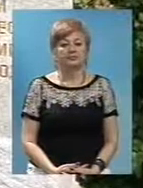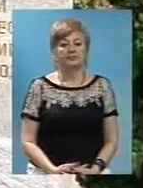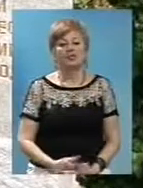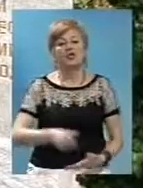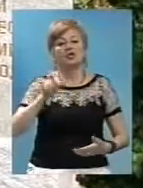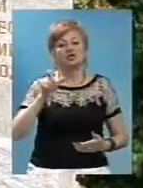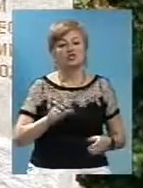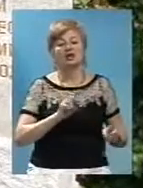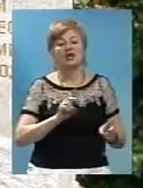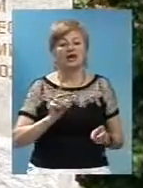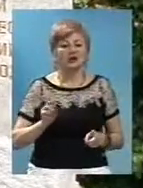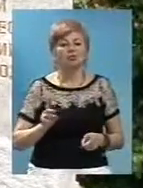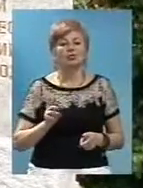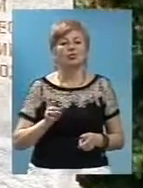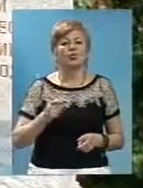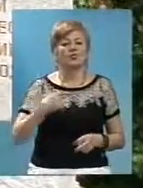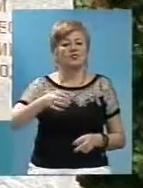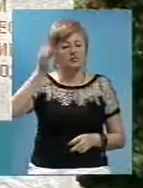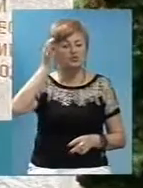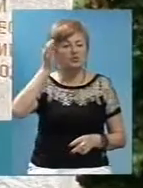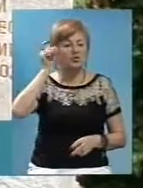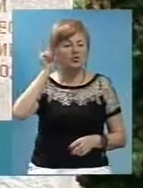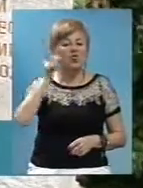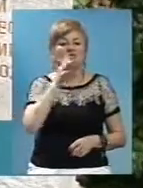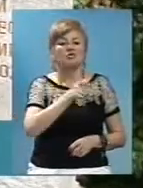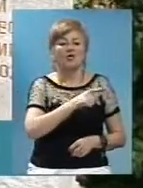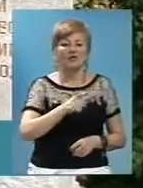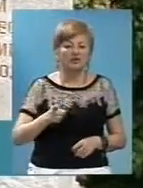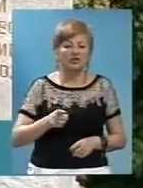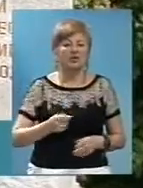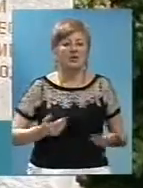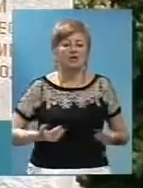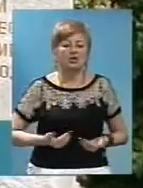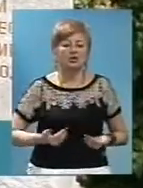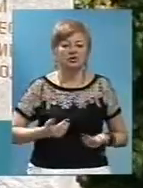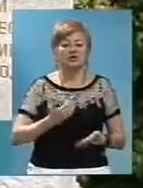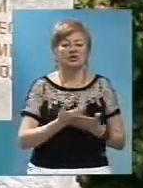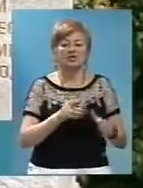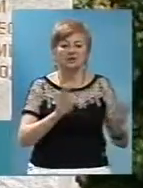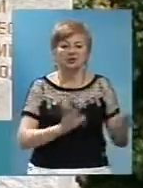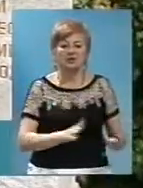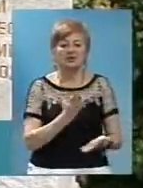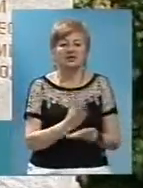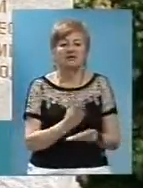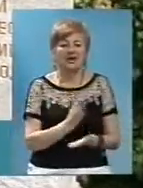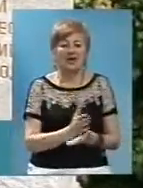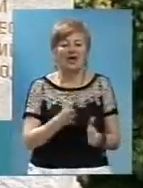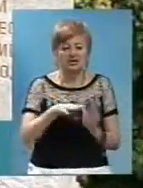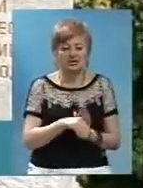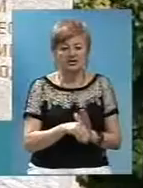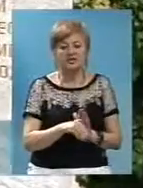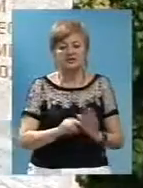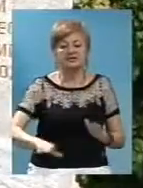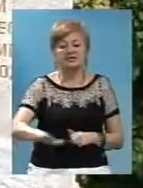Людина, про яка залишила дуже багато спогадів про той час, яка жила не безпосередньо в місті, яка знаходилася в тому числі на тій території,